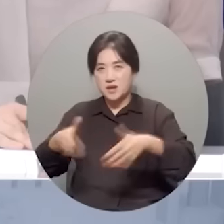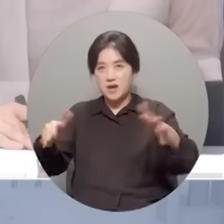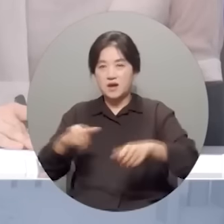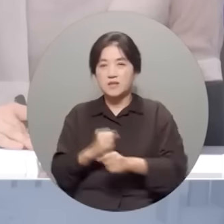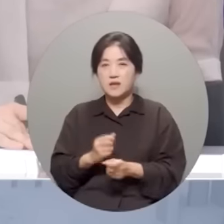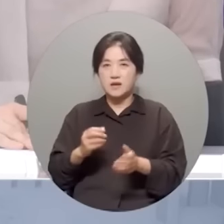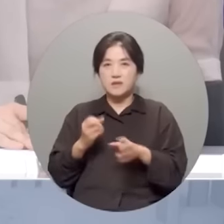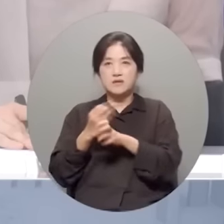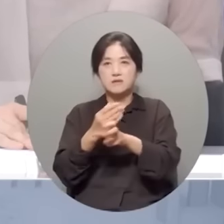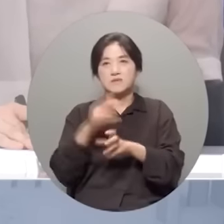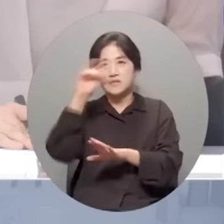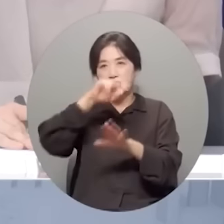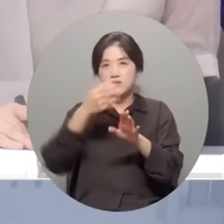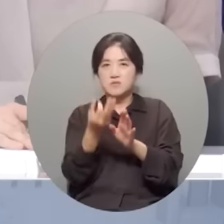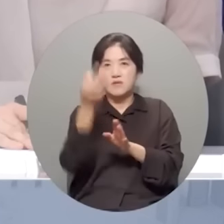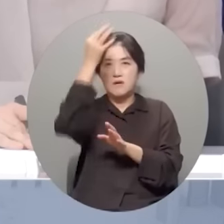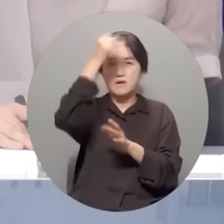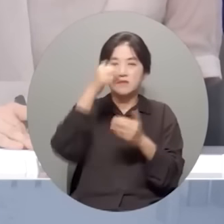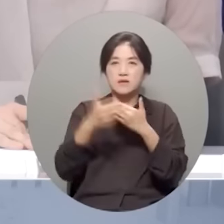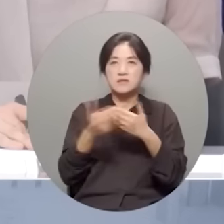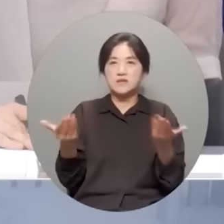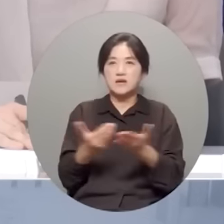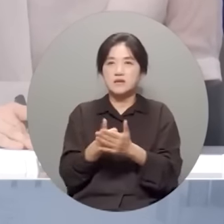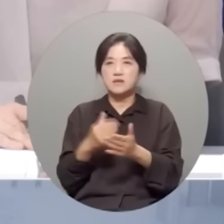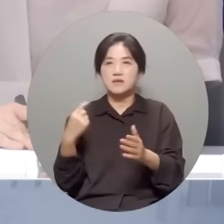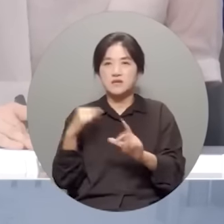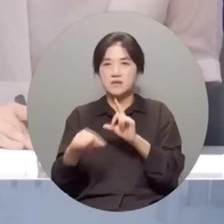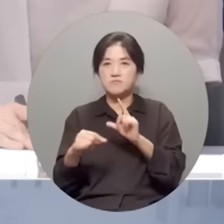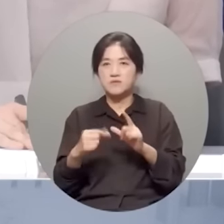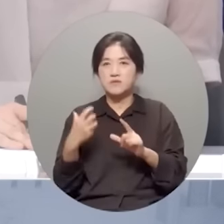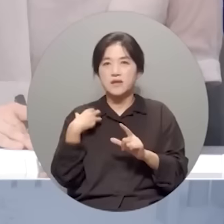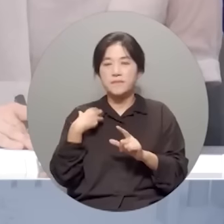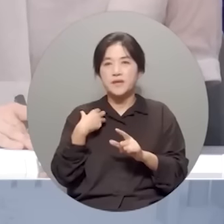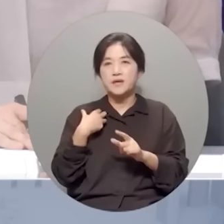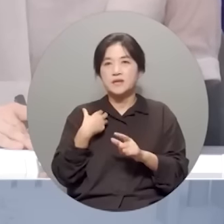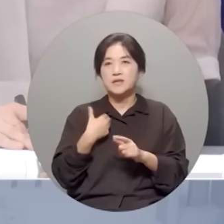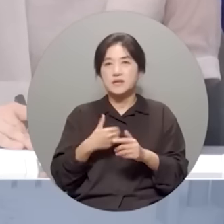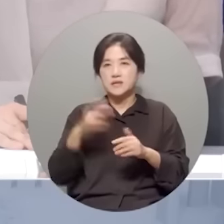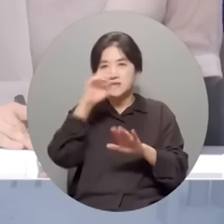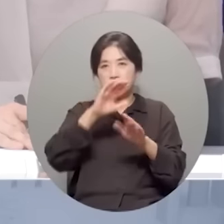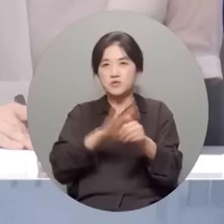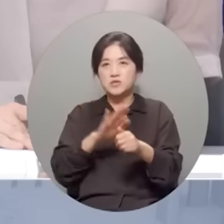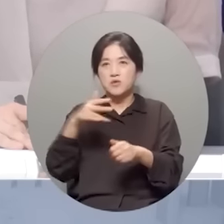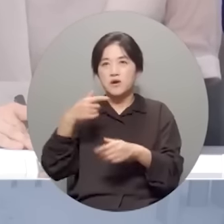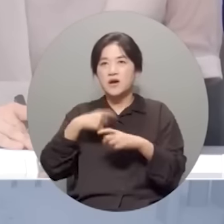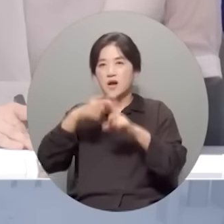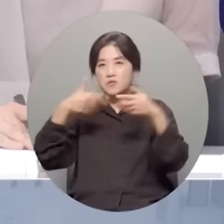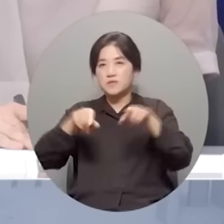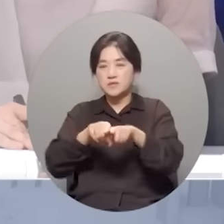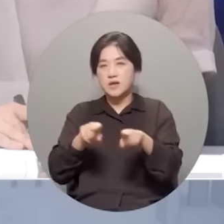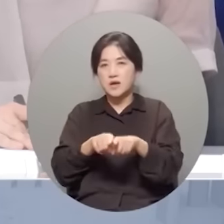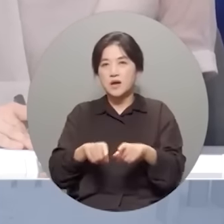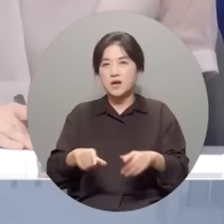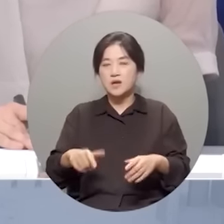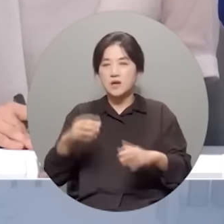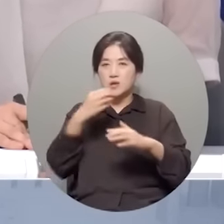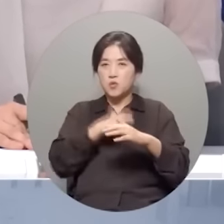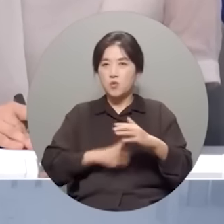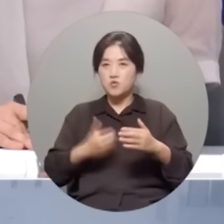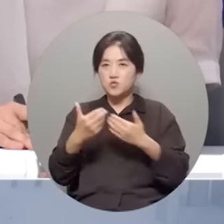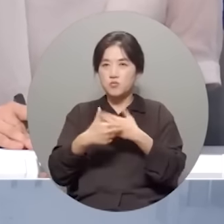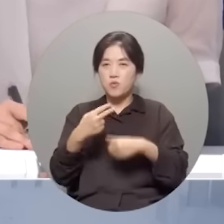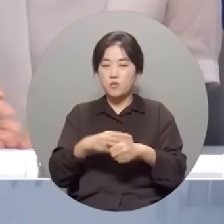응급실 진찰료를 인상하고 의사 업무를 일부 담당하는 진료지원 간호사와 공동 공중 보건위 등을 추가